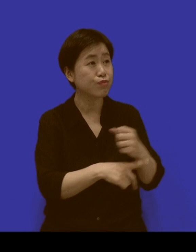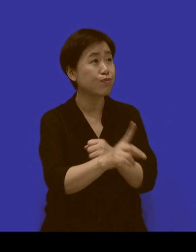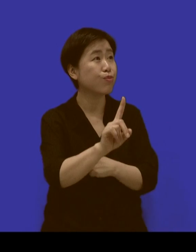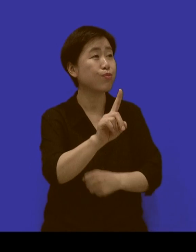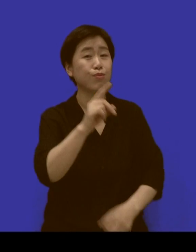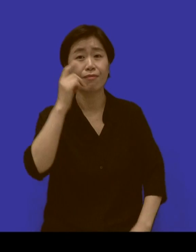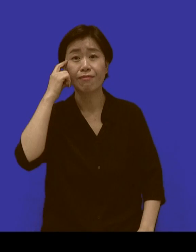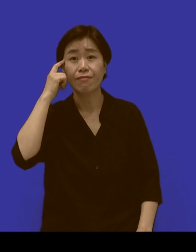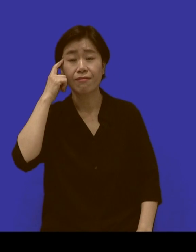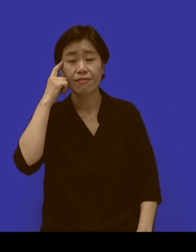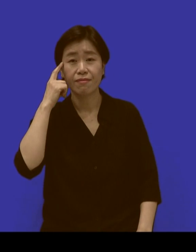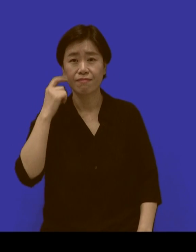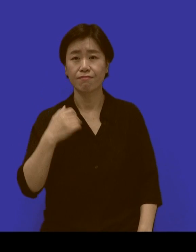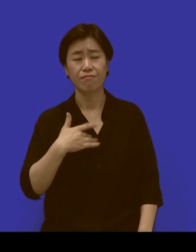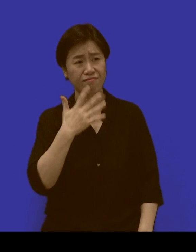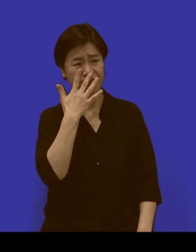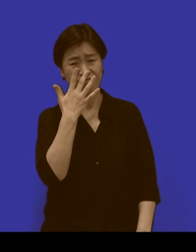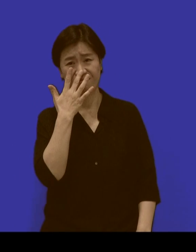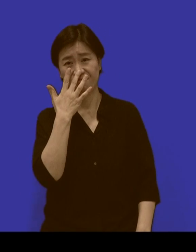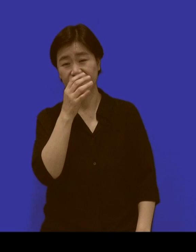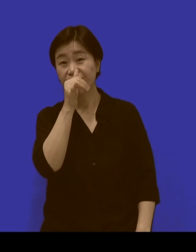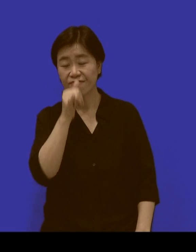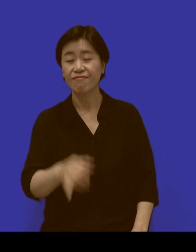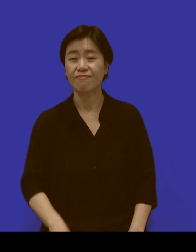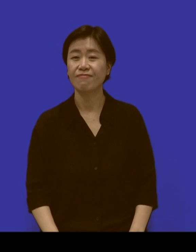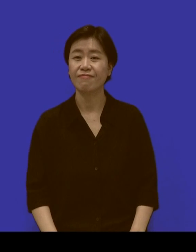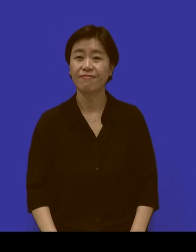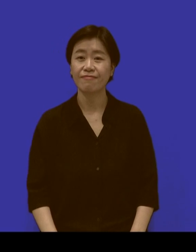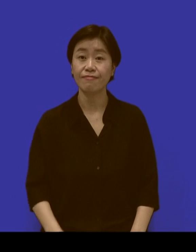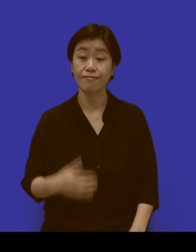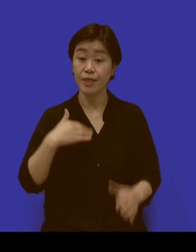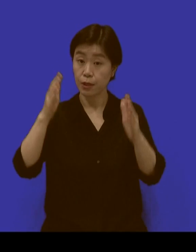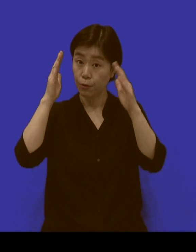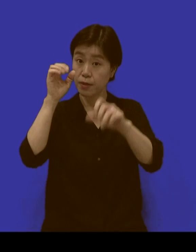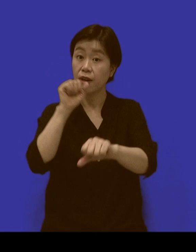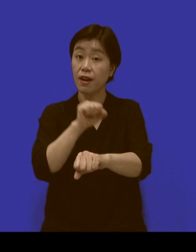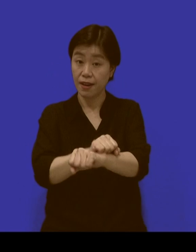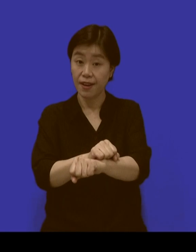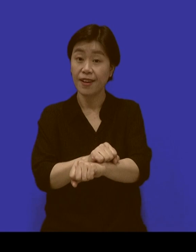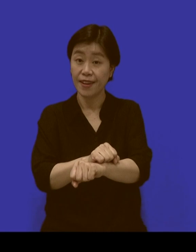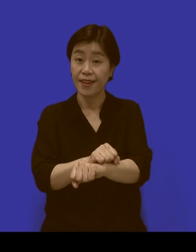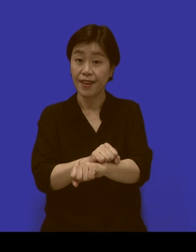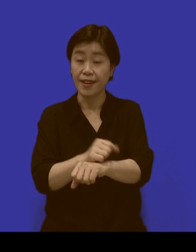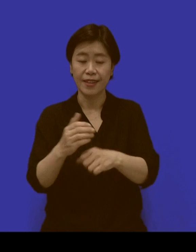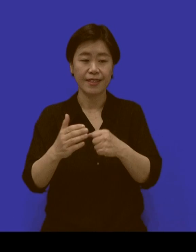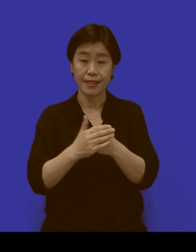안 되고. 예. 그러니까 어쨌든 제가 공부를 잘했기 때문에